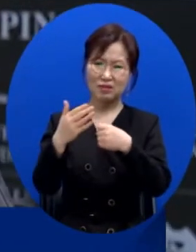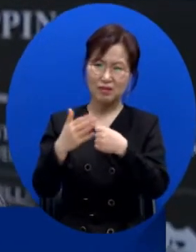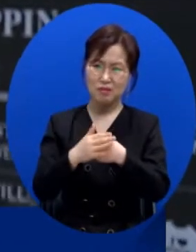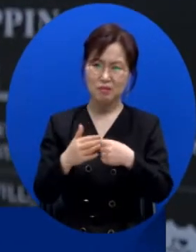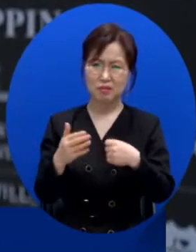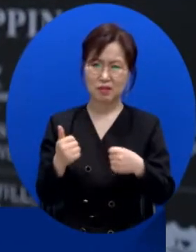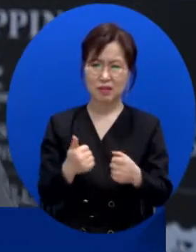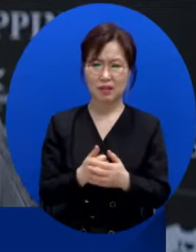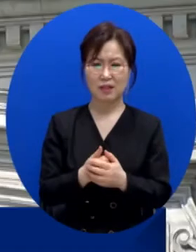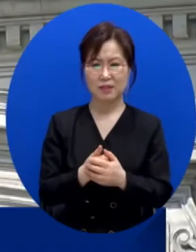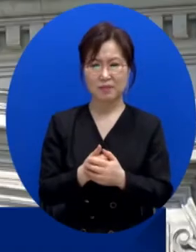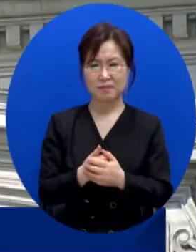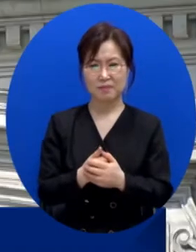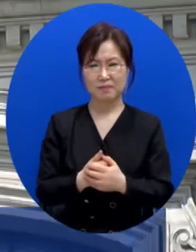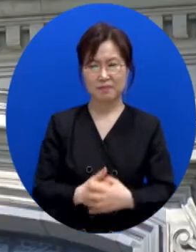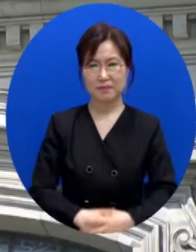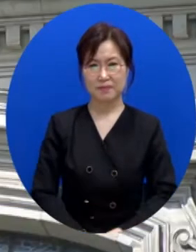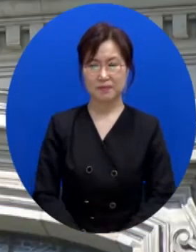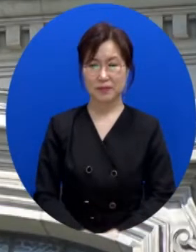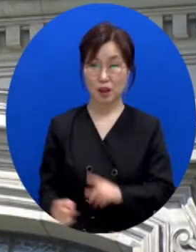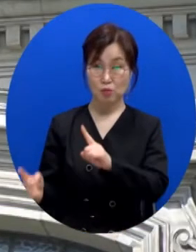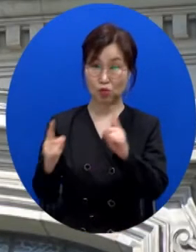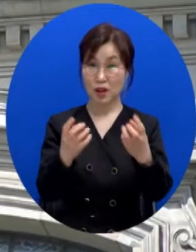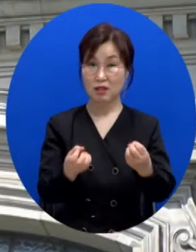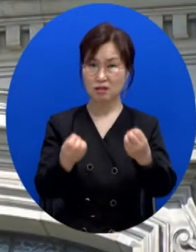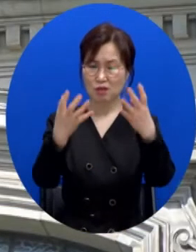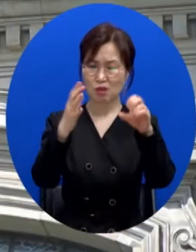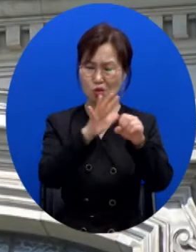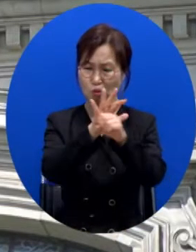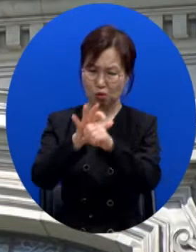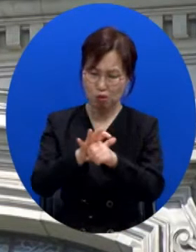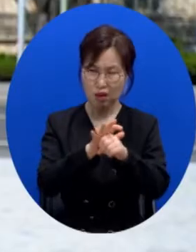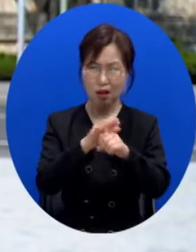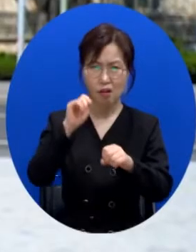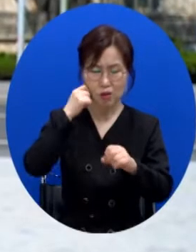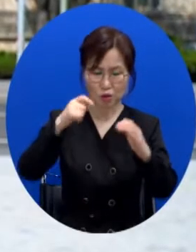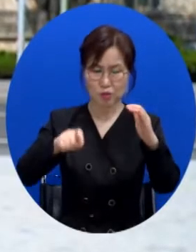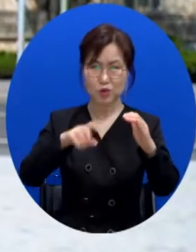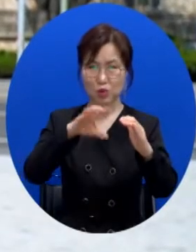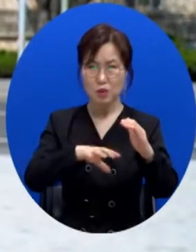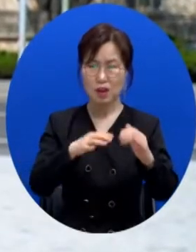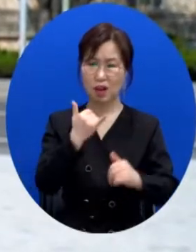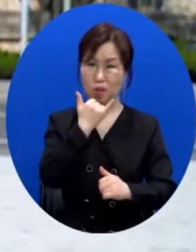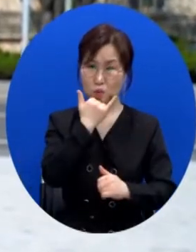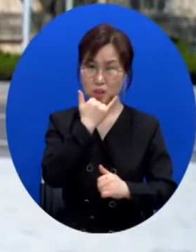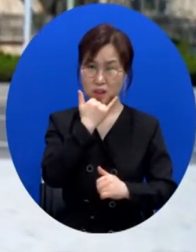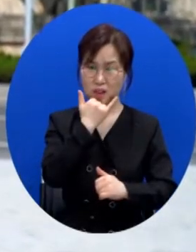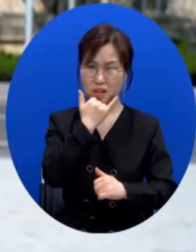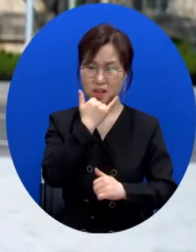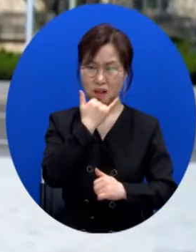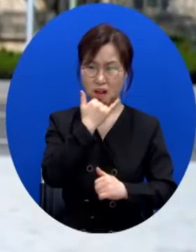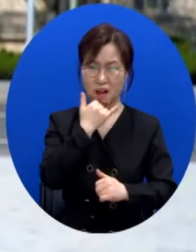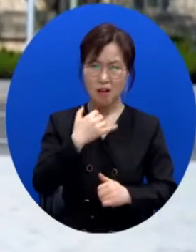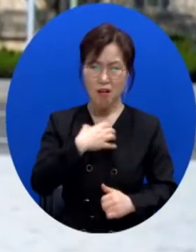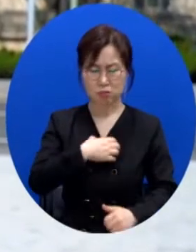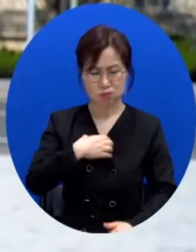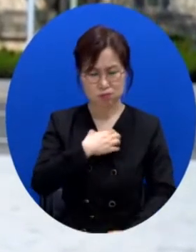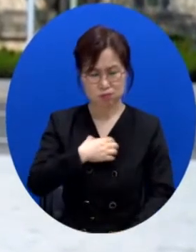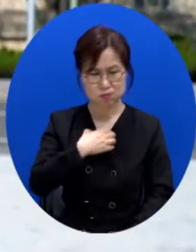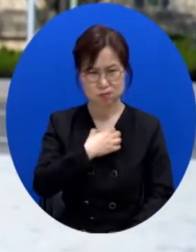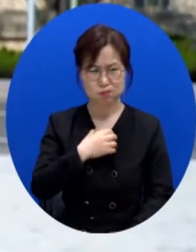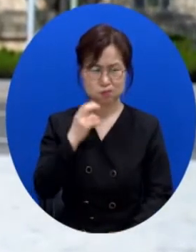everything is closed. 올해 부활절도 코로나 위기 속에서 보낸 독일. 끝이 보이지 않는 답답함이 언제까지